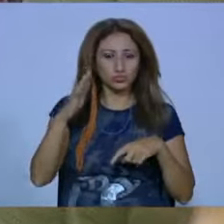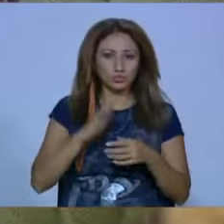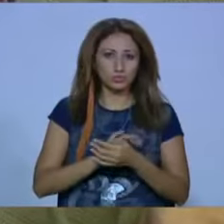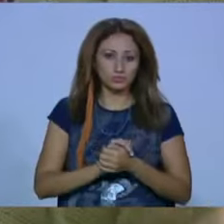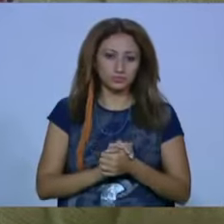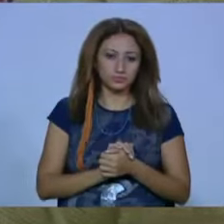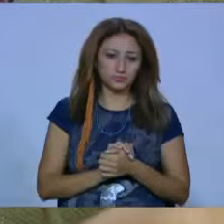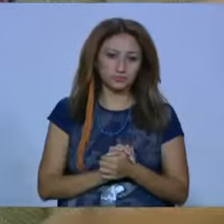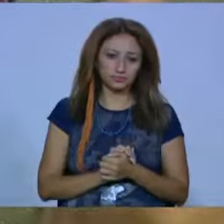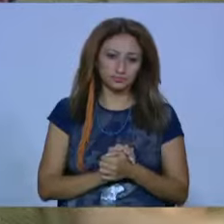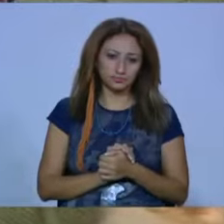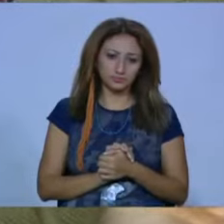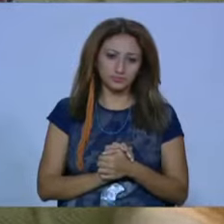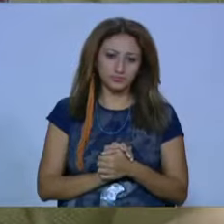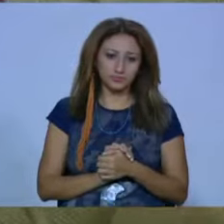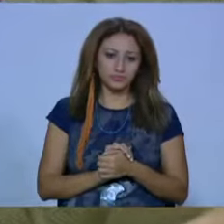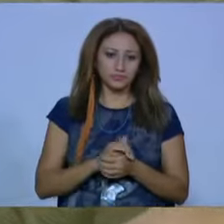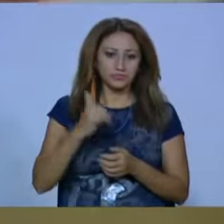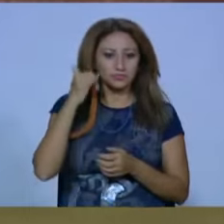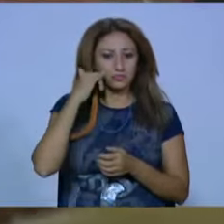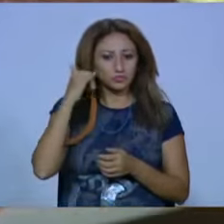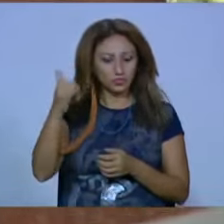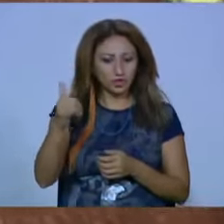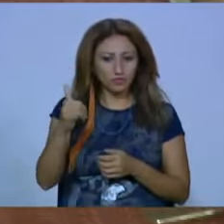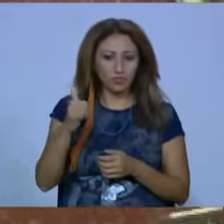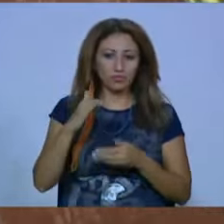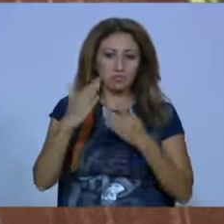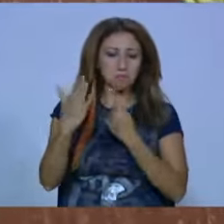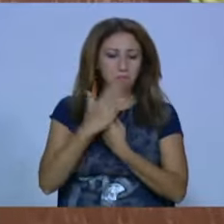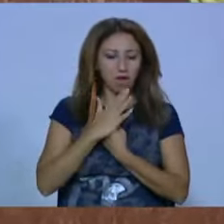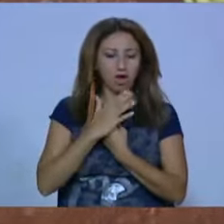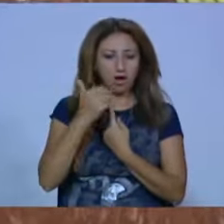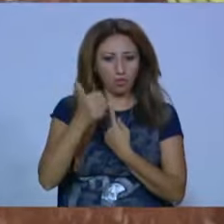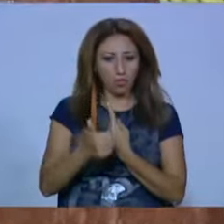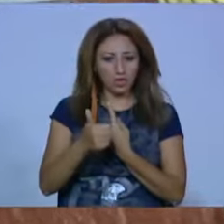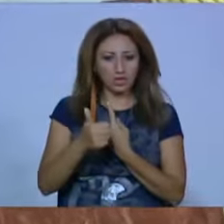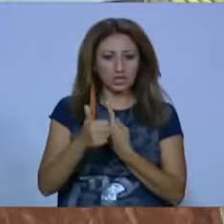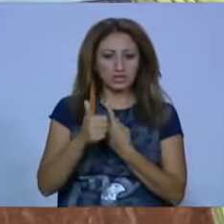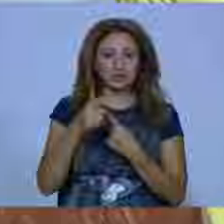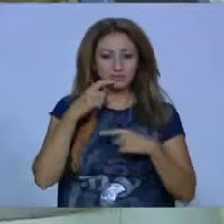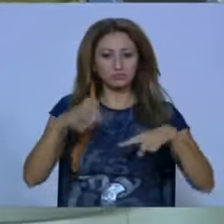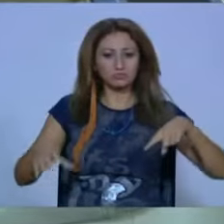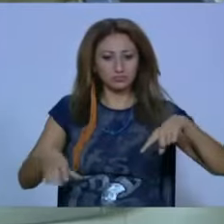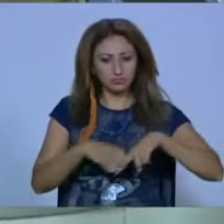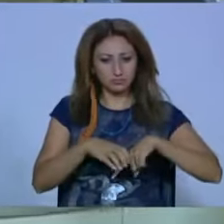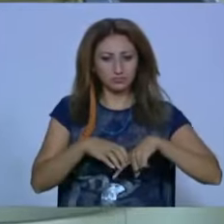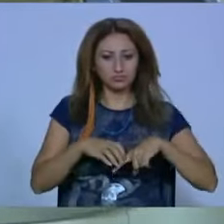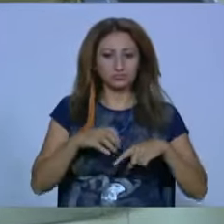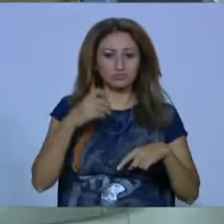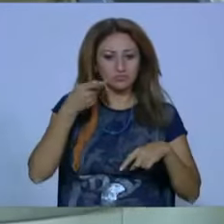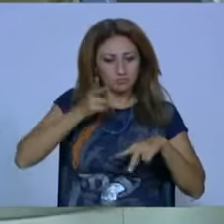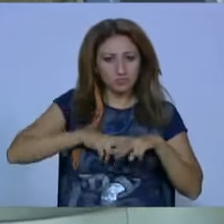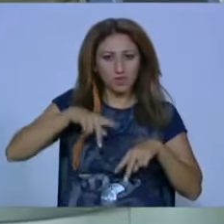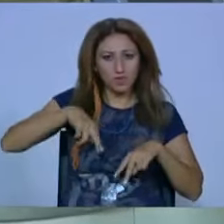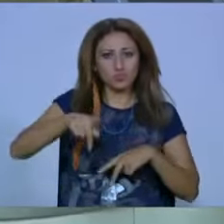الدكتوره امل عبد الرحمن حصل اتصال معاها لما عرفت الظروف، الناس وقفوا جنبي وقالوا لا احنا هنعمل لك جهاز وهنوقفك على رجليك